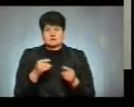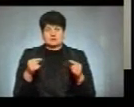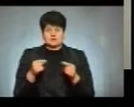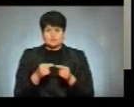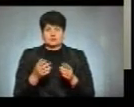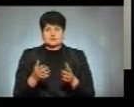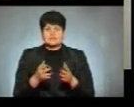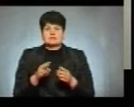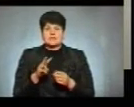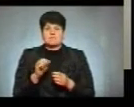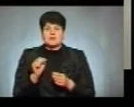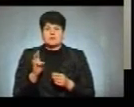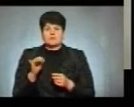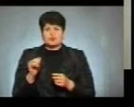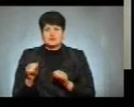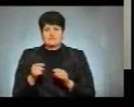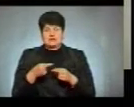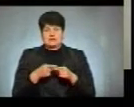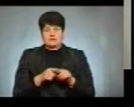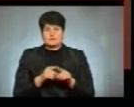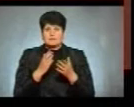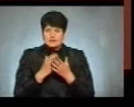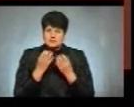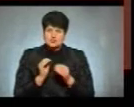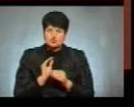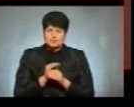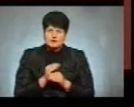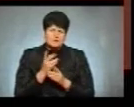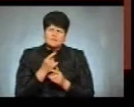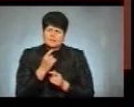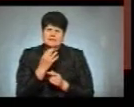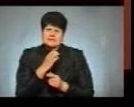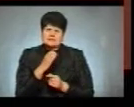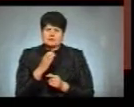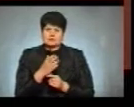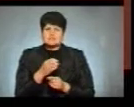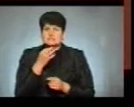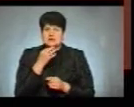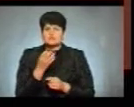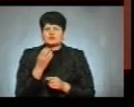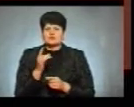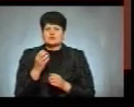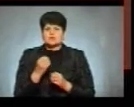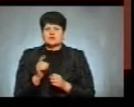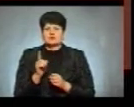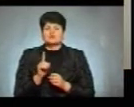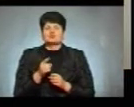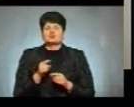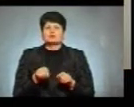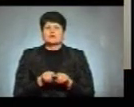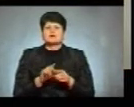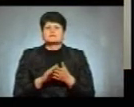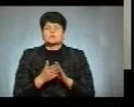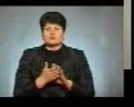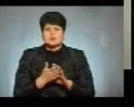конкретна маніпулятивна технологія. Чи маєте що додати? Маємо ще кілька секунд до завершення ефіру. Скажу ще одне, що власне чому така